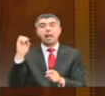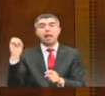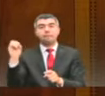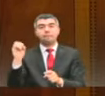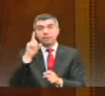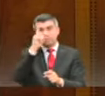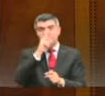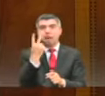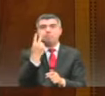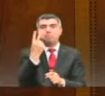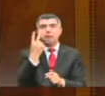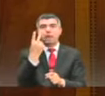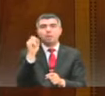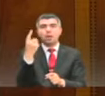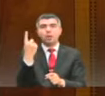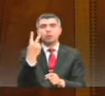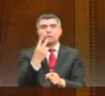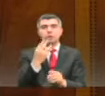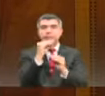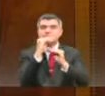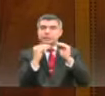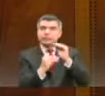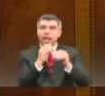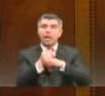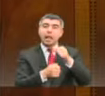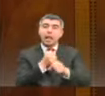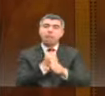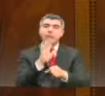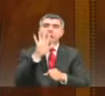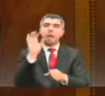سنة 2021، أي تقليص العجز السنوي ب